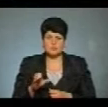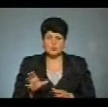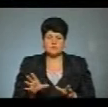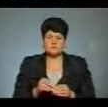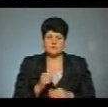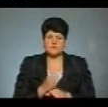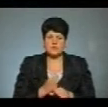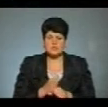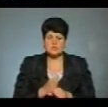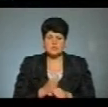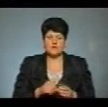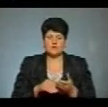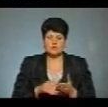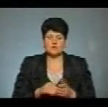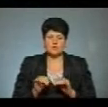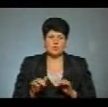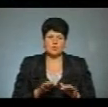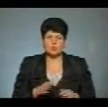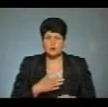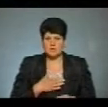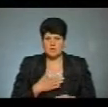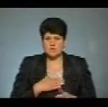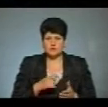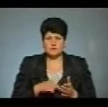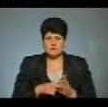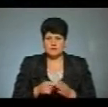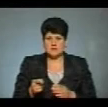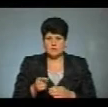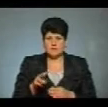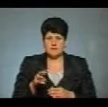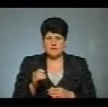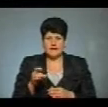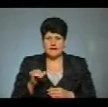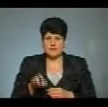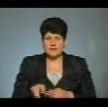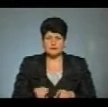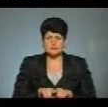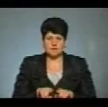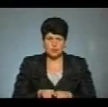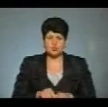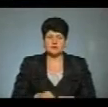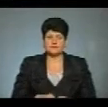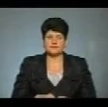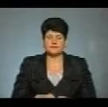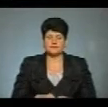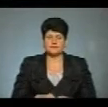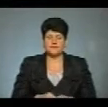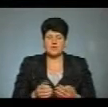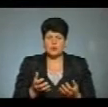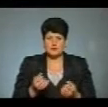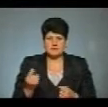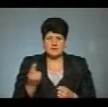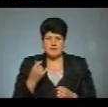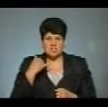співпраці волонтерського руху і нашого міста Тернополя мерії, а також і отримали